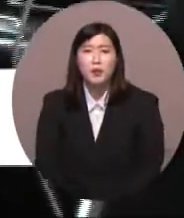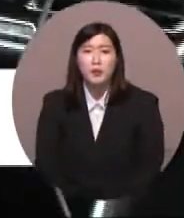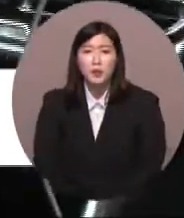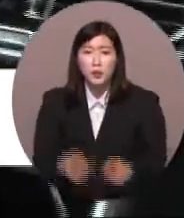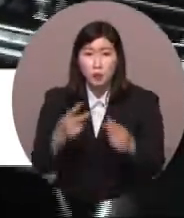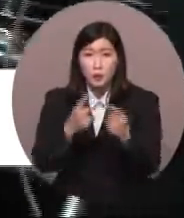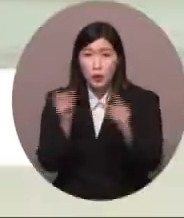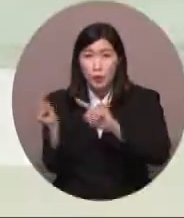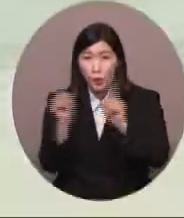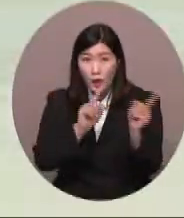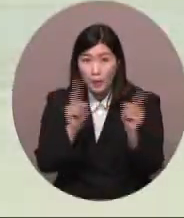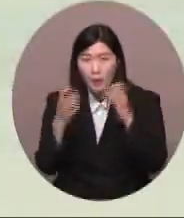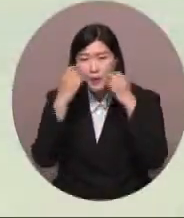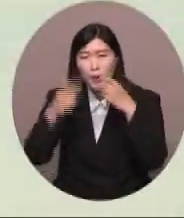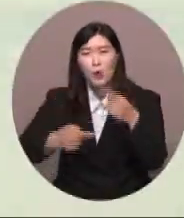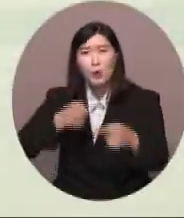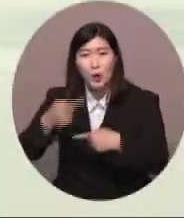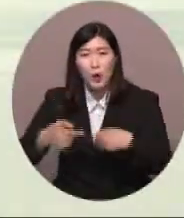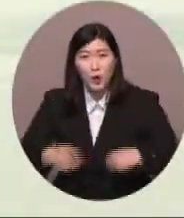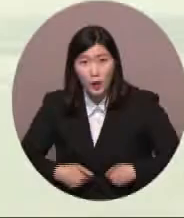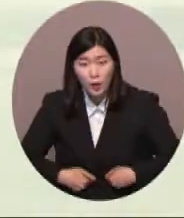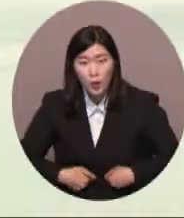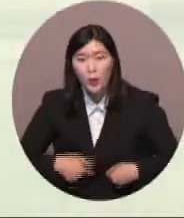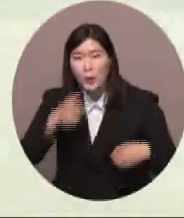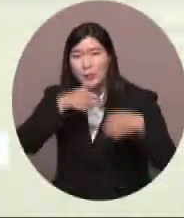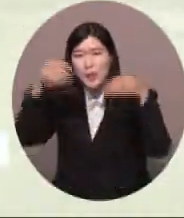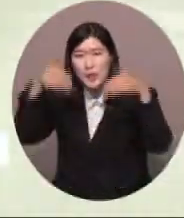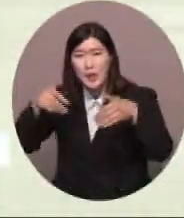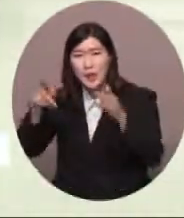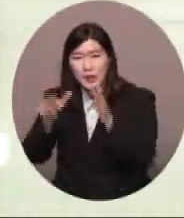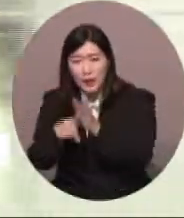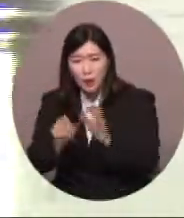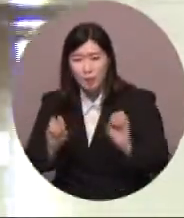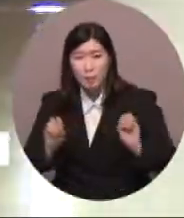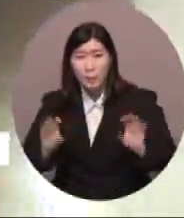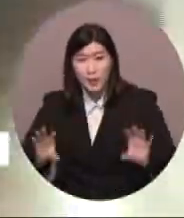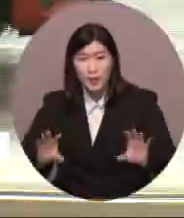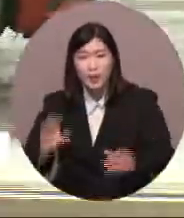오래된 와이퍼는 바꿔야 하고 비가 오는 날에는 낮에도